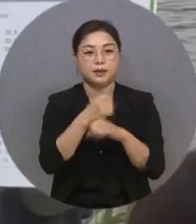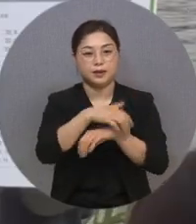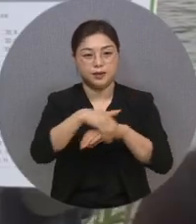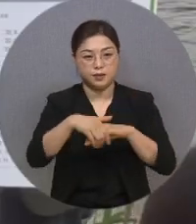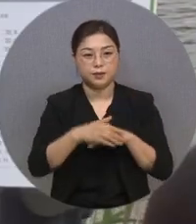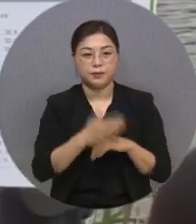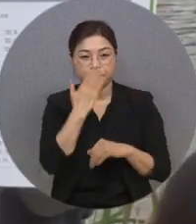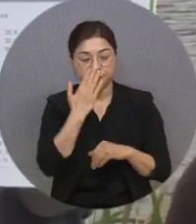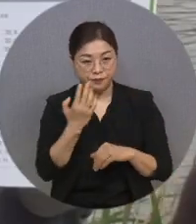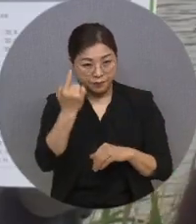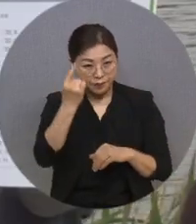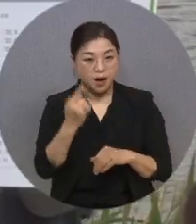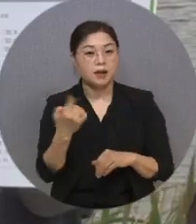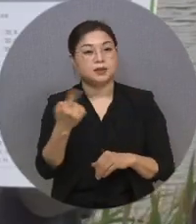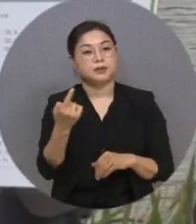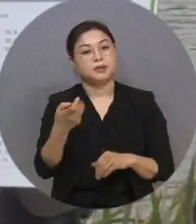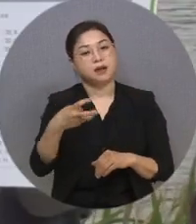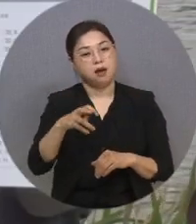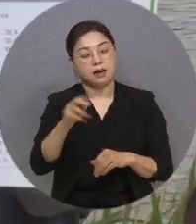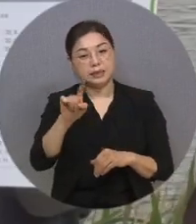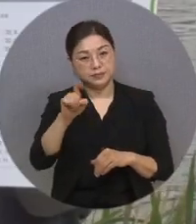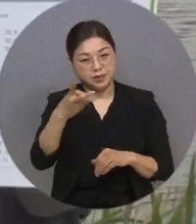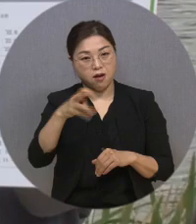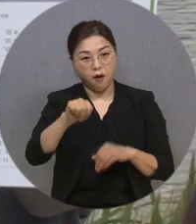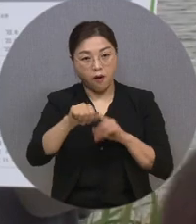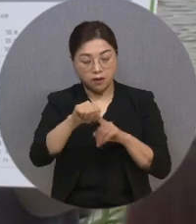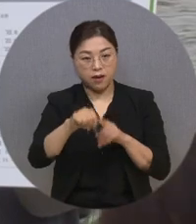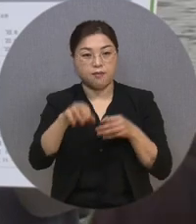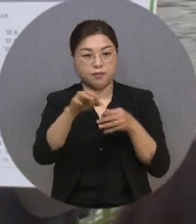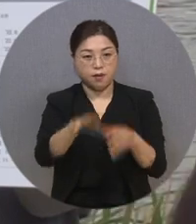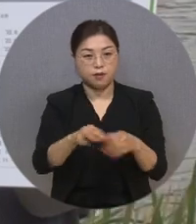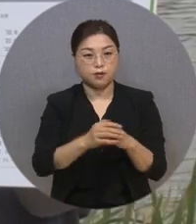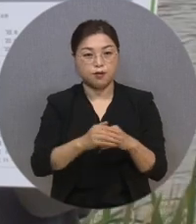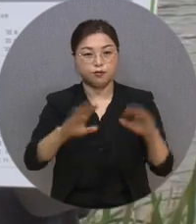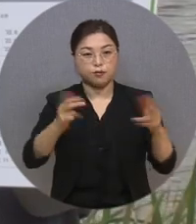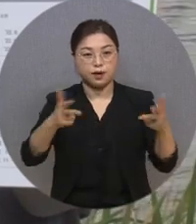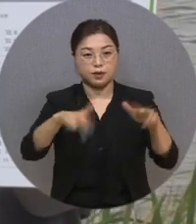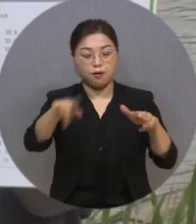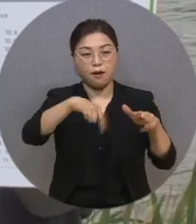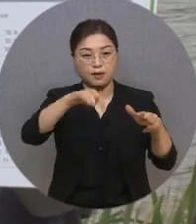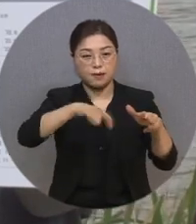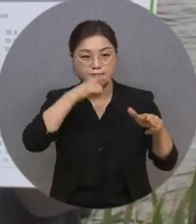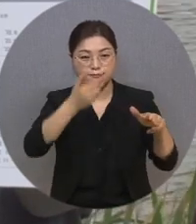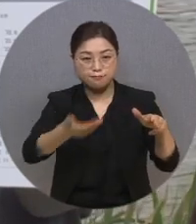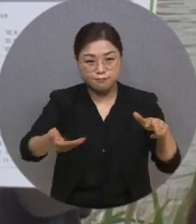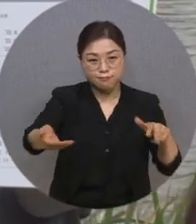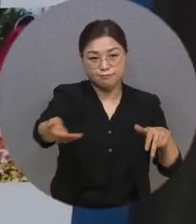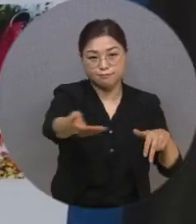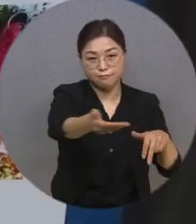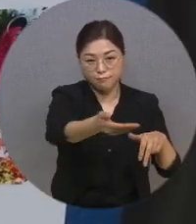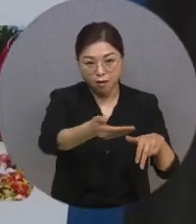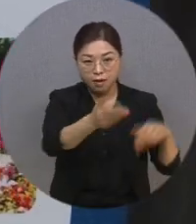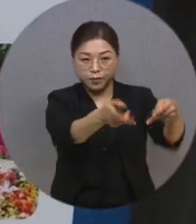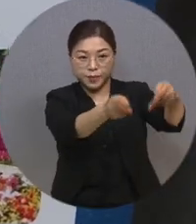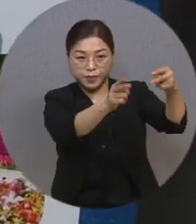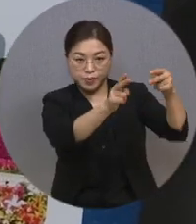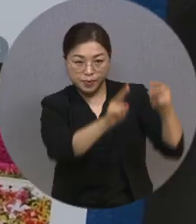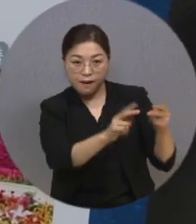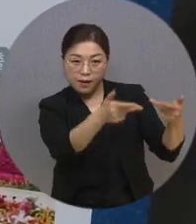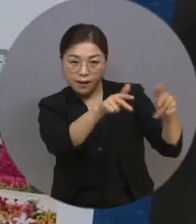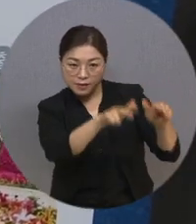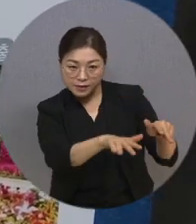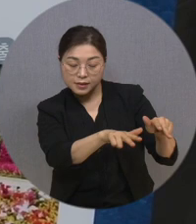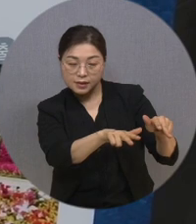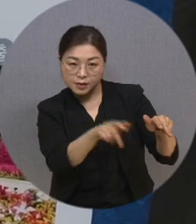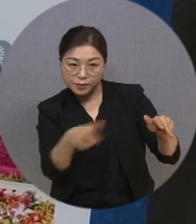순천시는 11억 원의 사업비를 들여 국가정원 내 호수정원 선착장부터 팔마대교 인근에 설치될 테라스 가든에 이르는